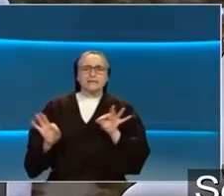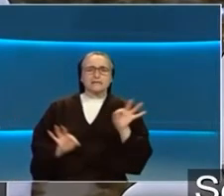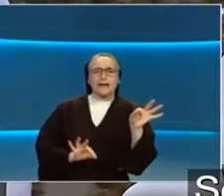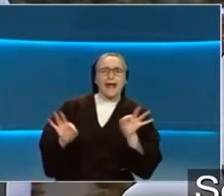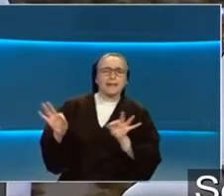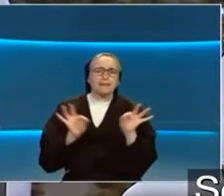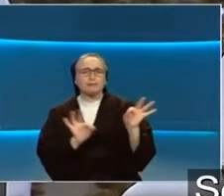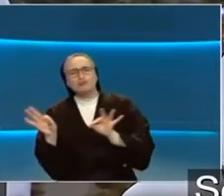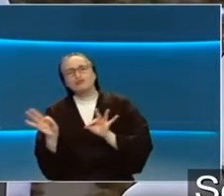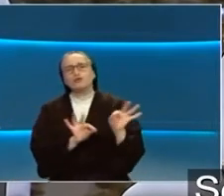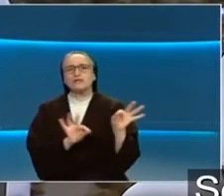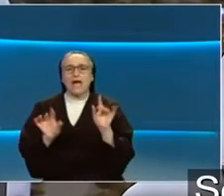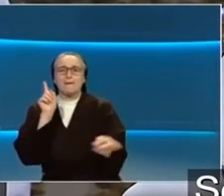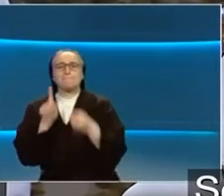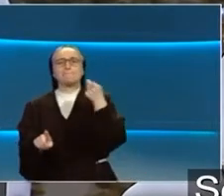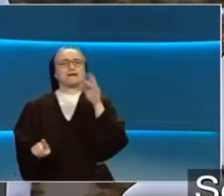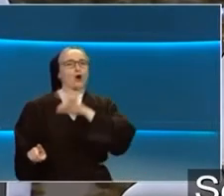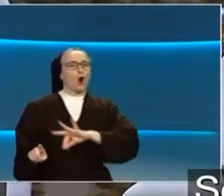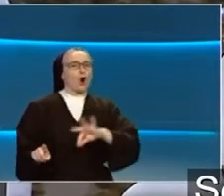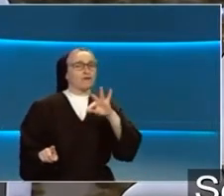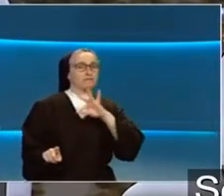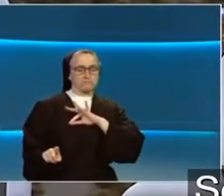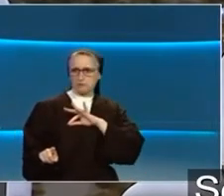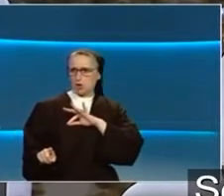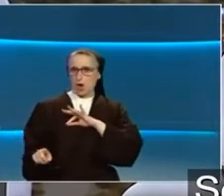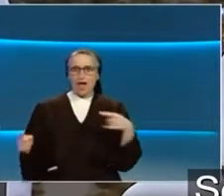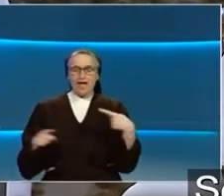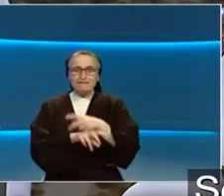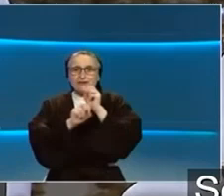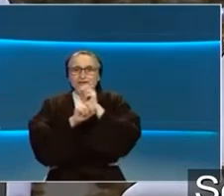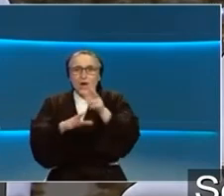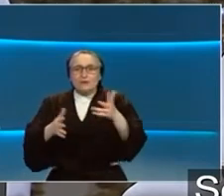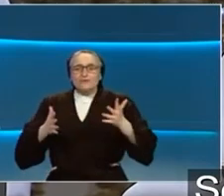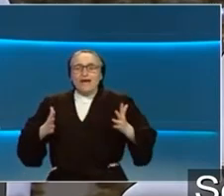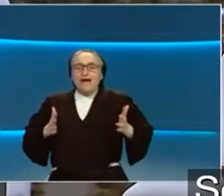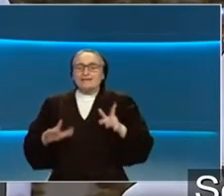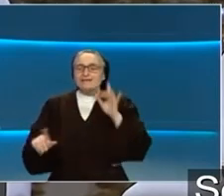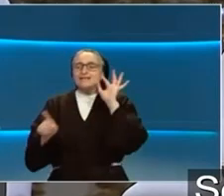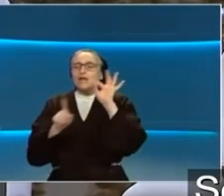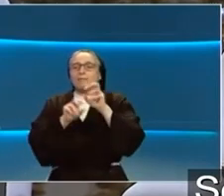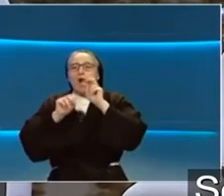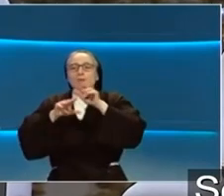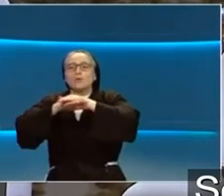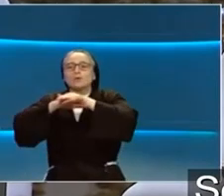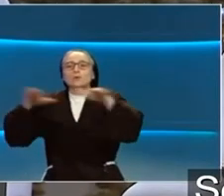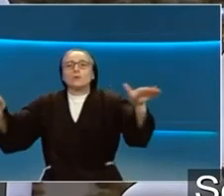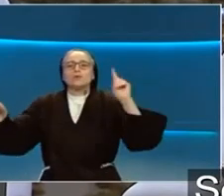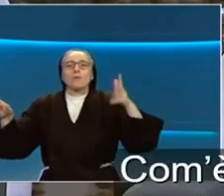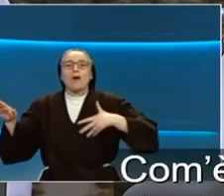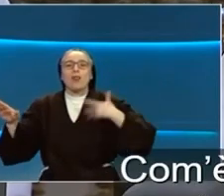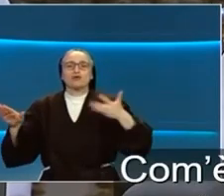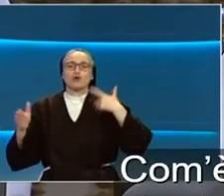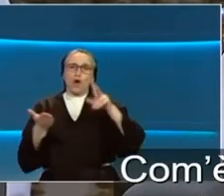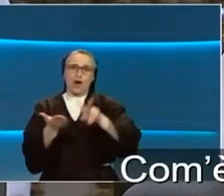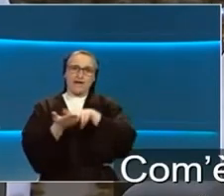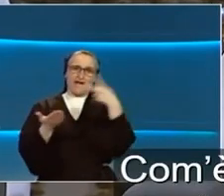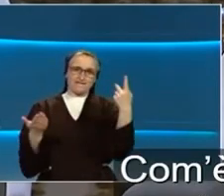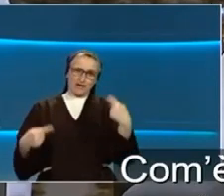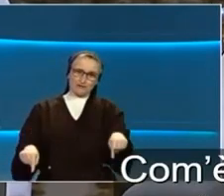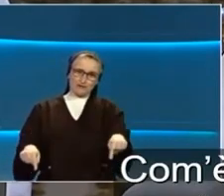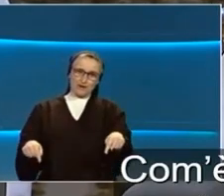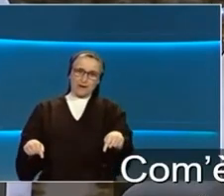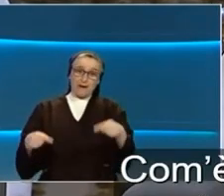않고 술책이나 기회주의를 쓰지 않고 모든 사람에게 복음의 기쁨을 전하고자 하는 열망만을